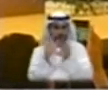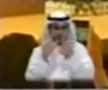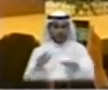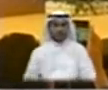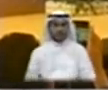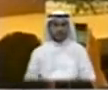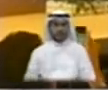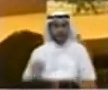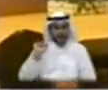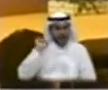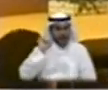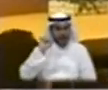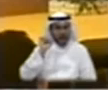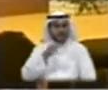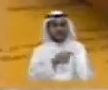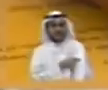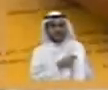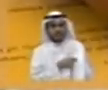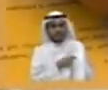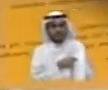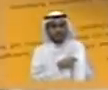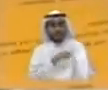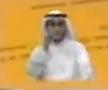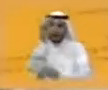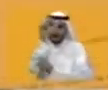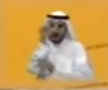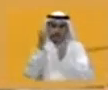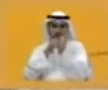يعني عيادة خاصة للطب. نعم.